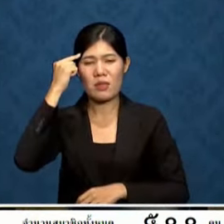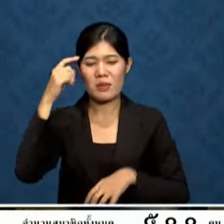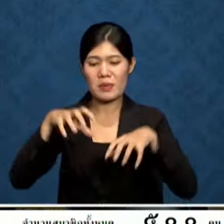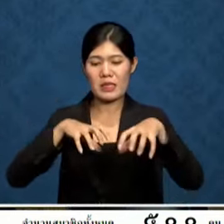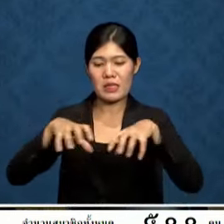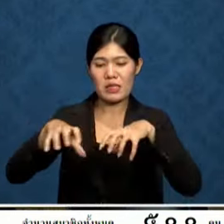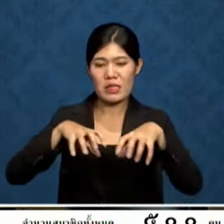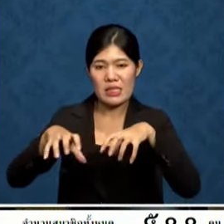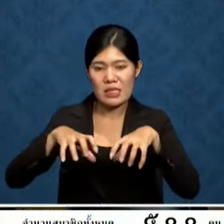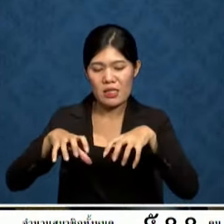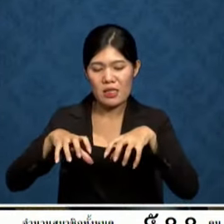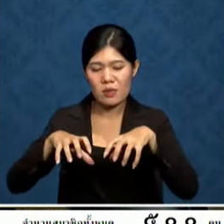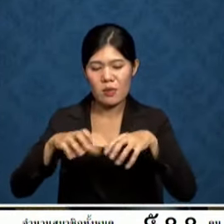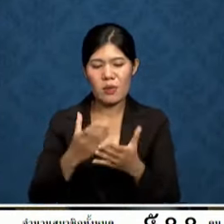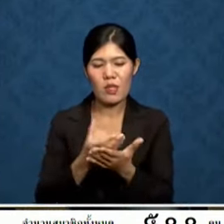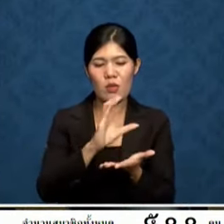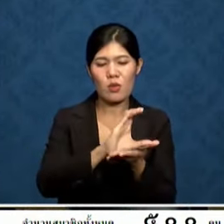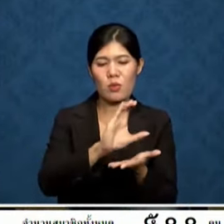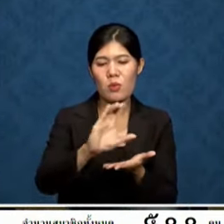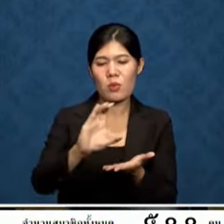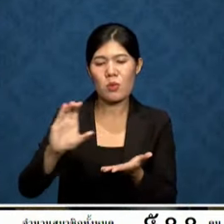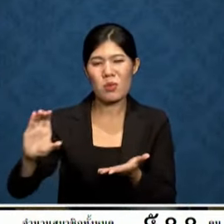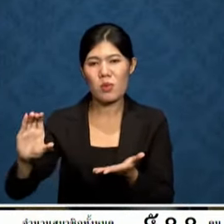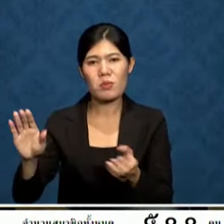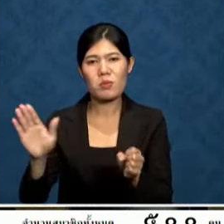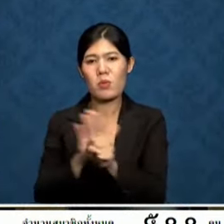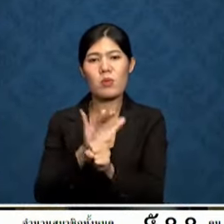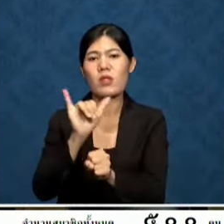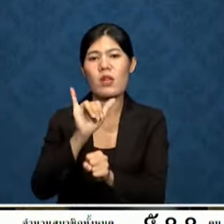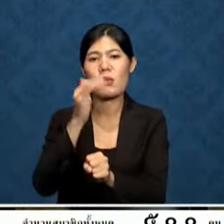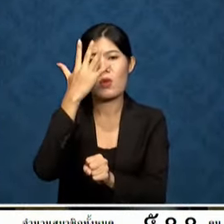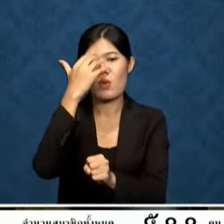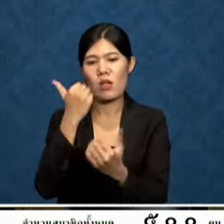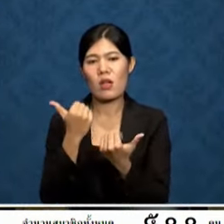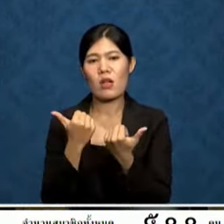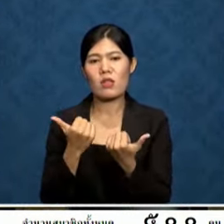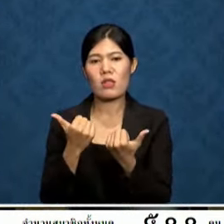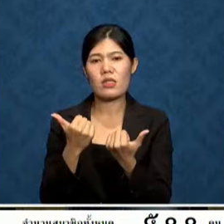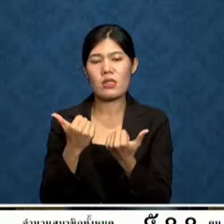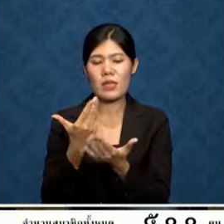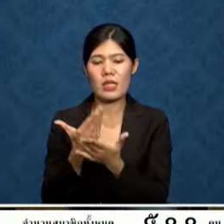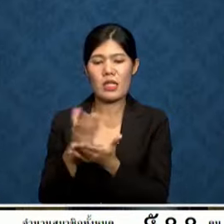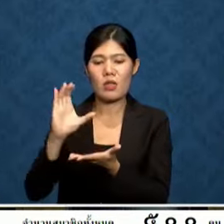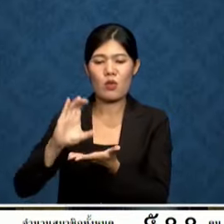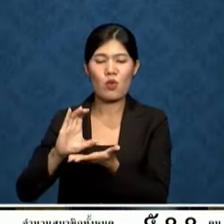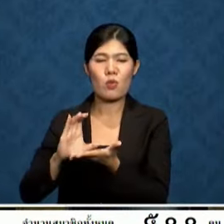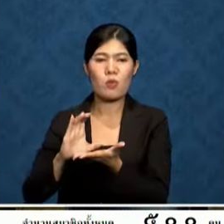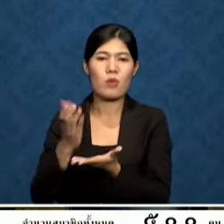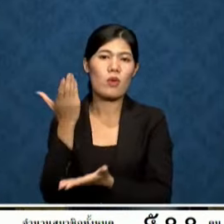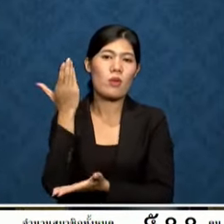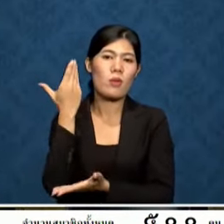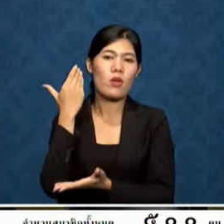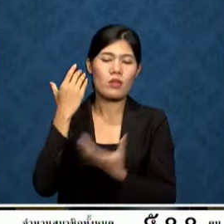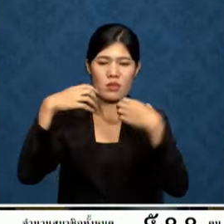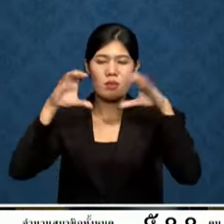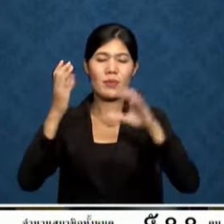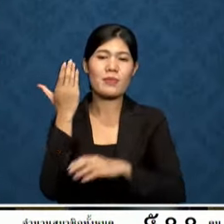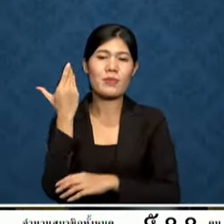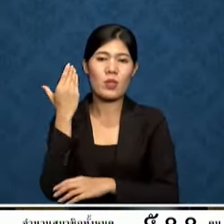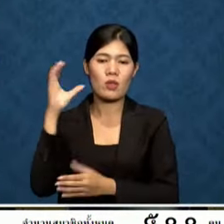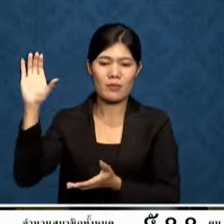งบประมาณได้อย่างเต็มที่เนื่องจากเป็นงบประมาณที่ค้างมาจากรัฐบาลก่อนหน้านี้